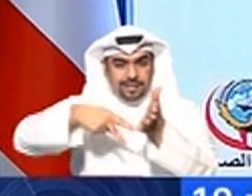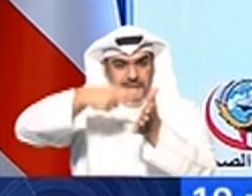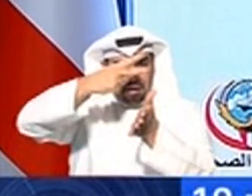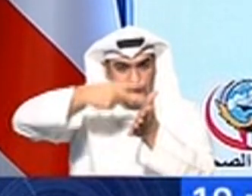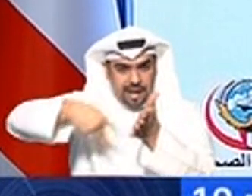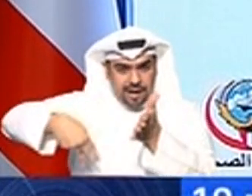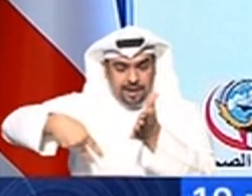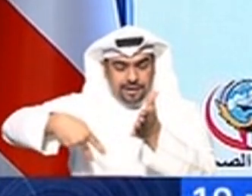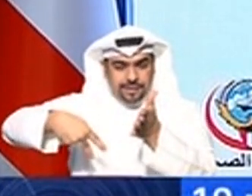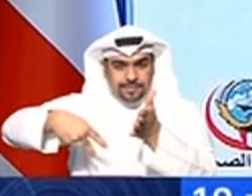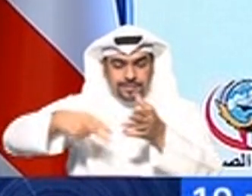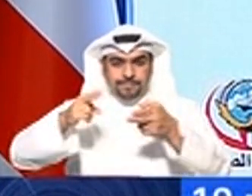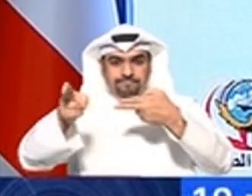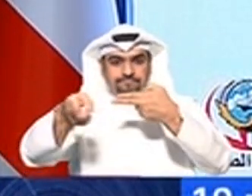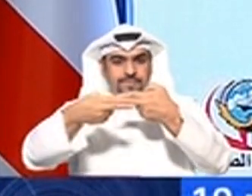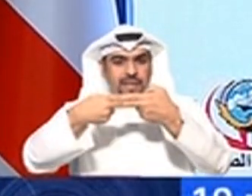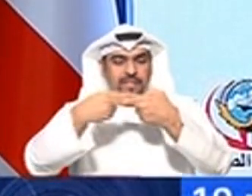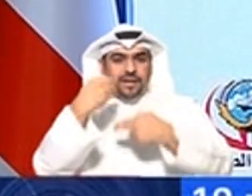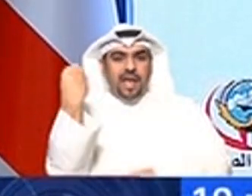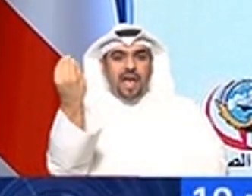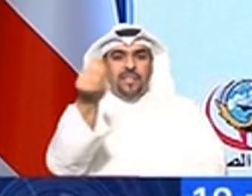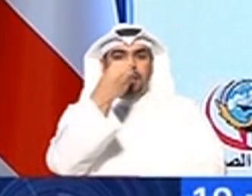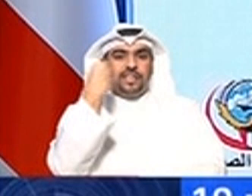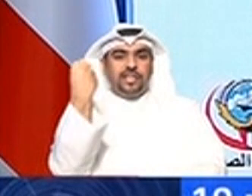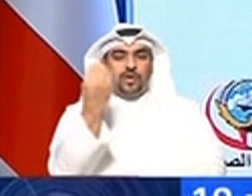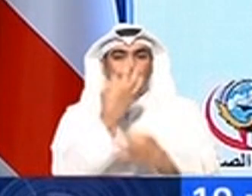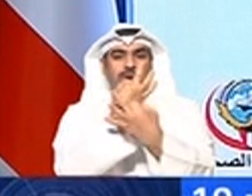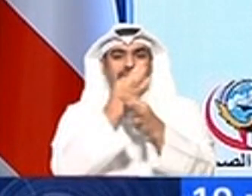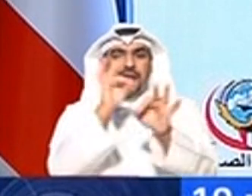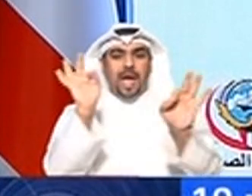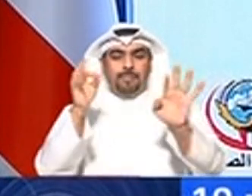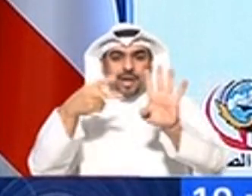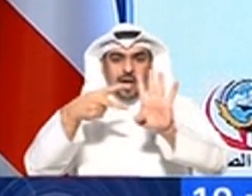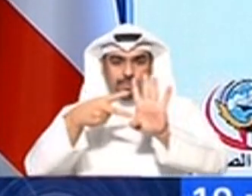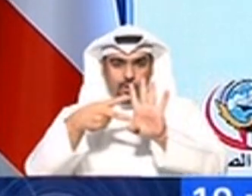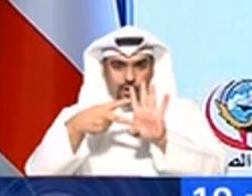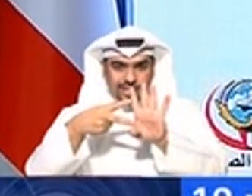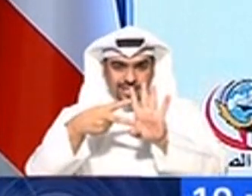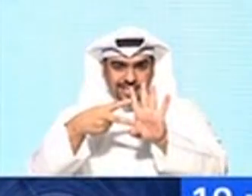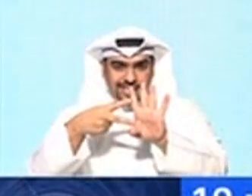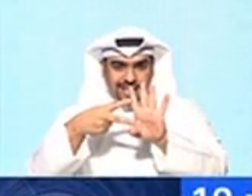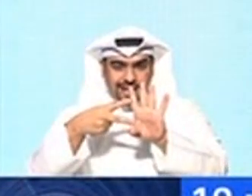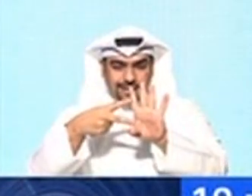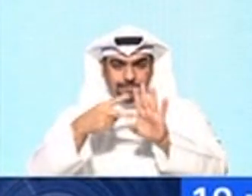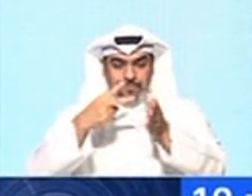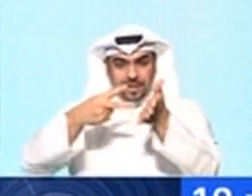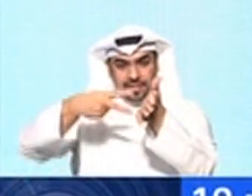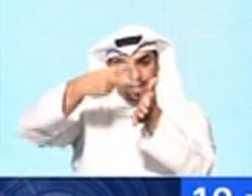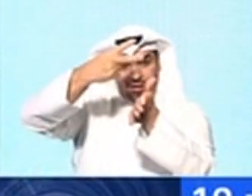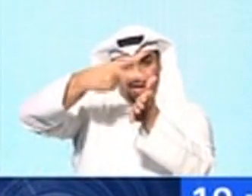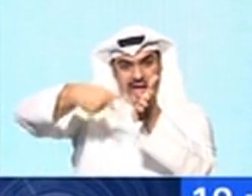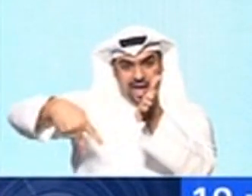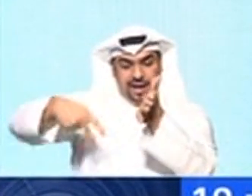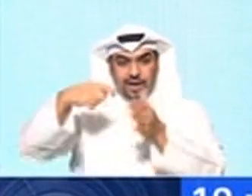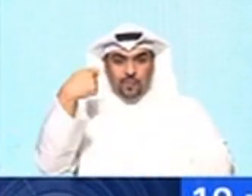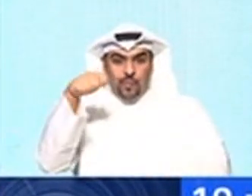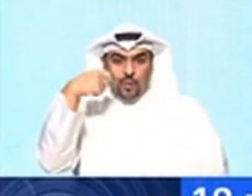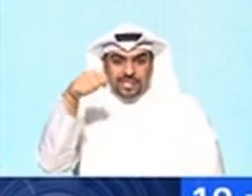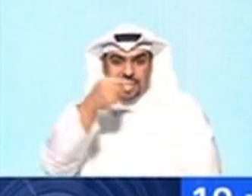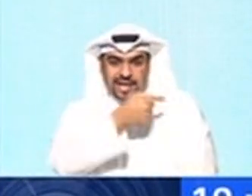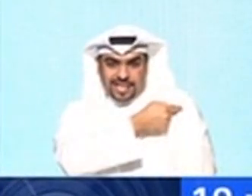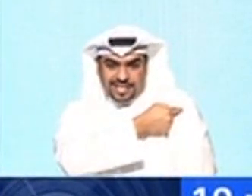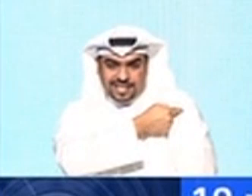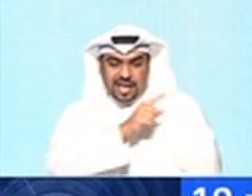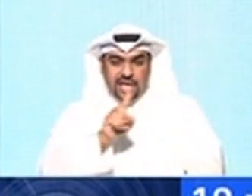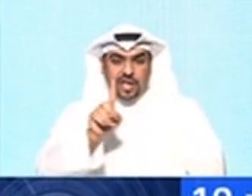الشامل، ولا شك بأن هذا الإجراء الاحترازي سيكون له الأثر الإيجابي بإذن